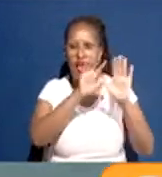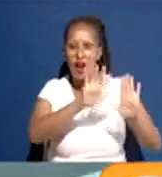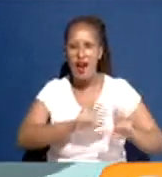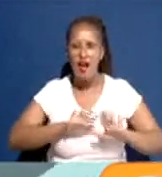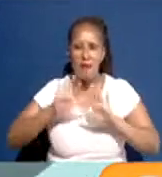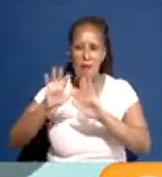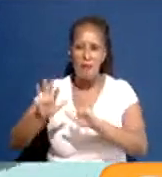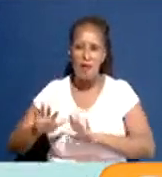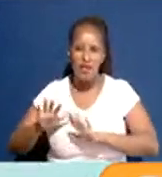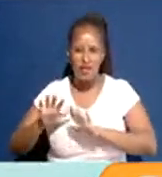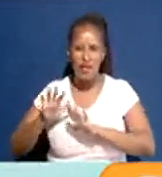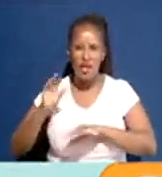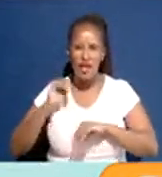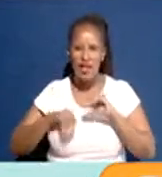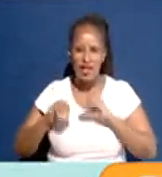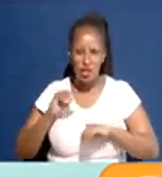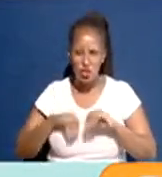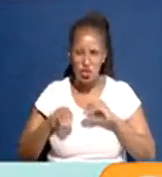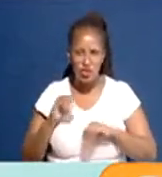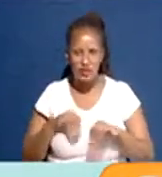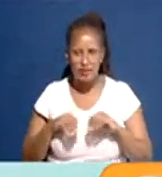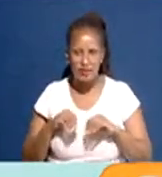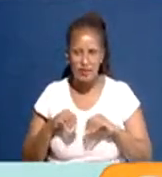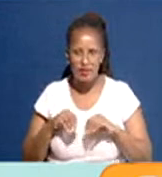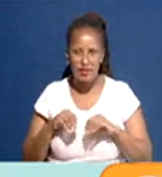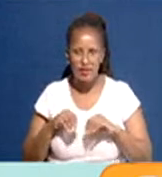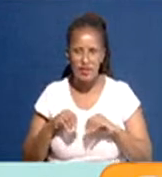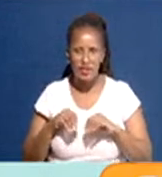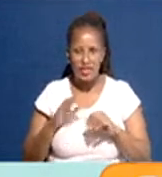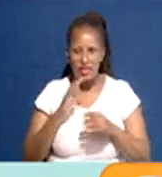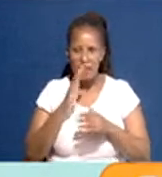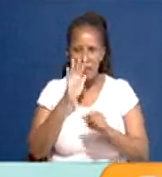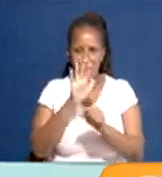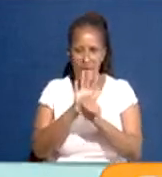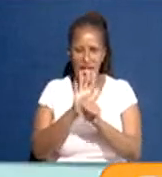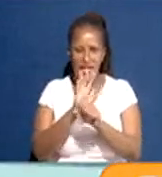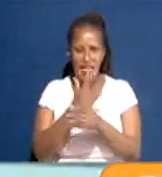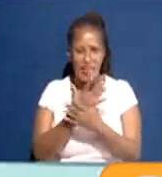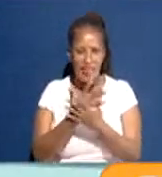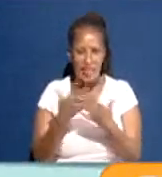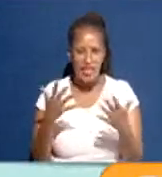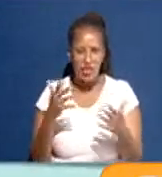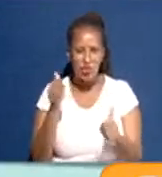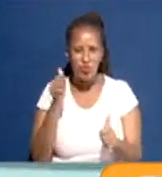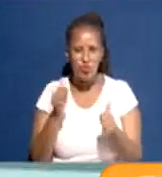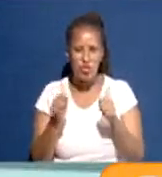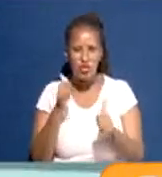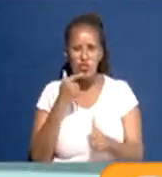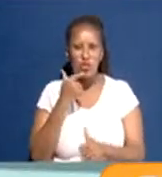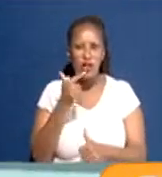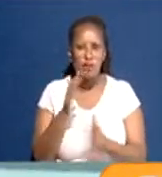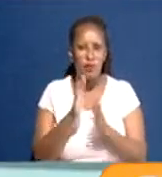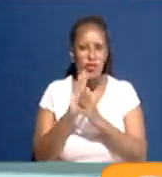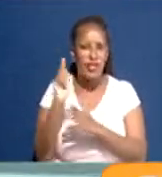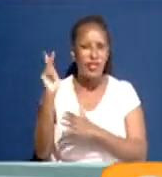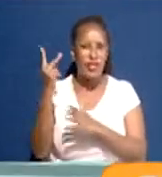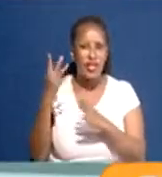wa mambo ya uchaguzi, kati ya mambo mengi tulioambiwa na